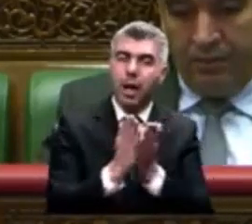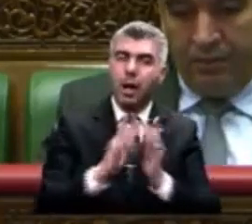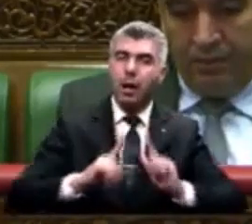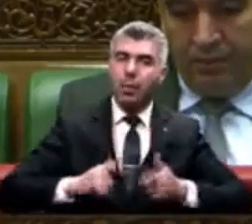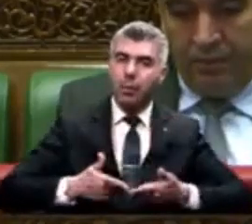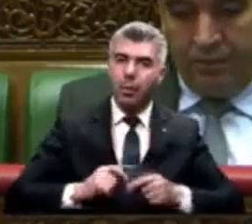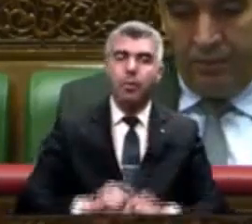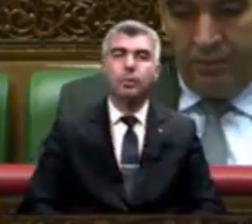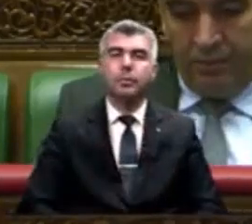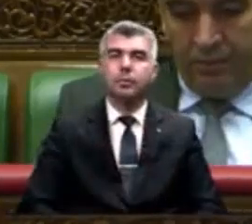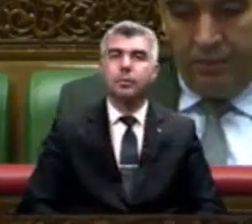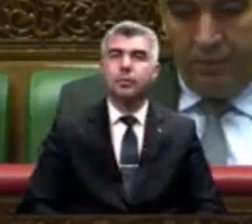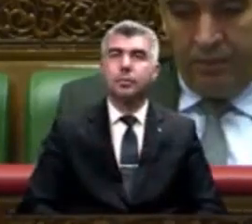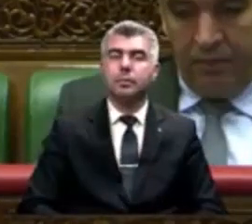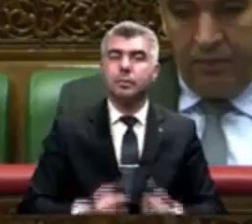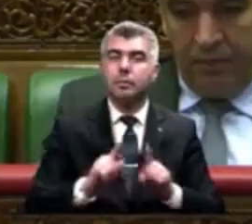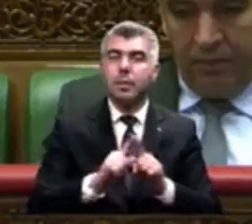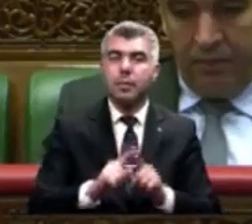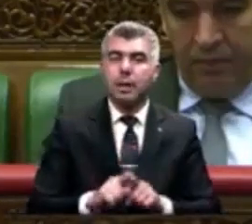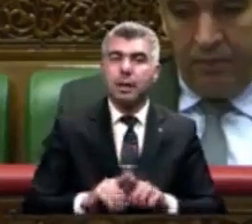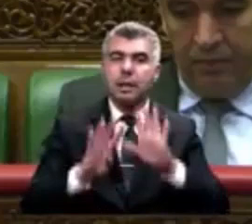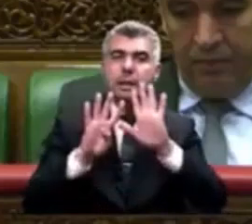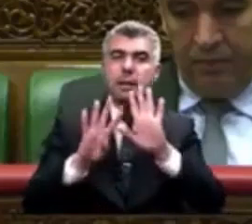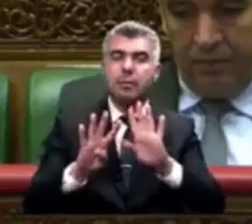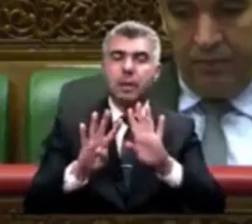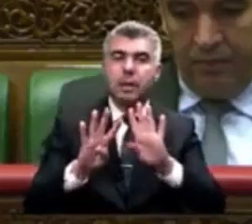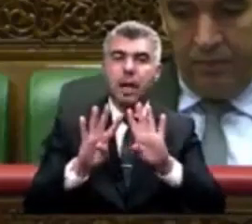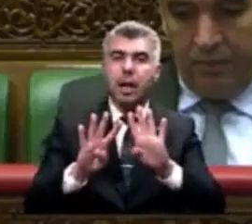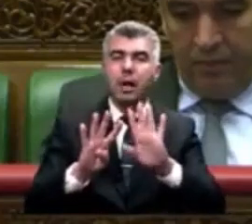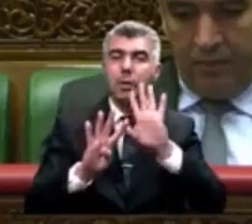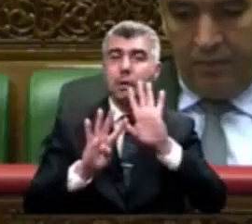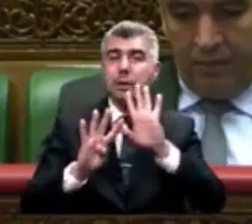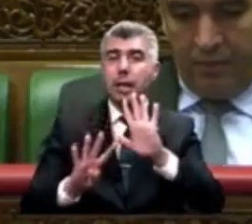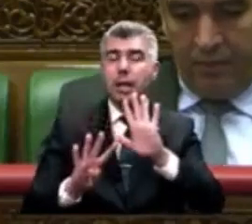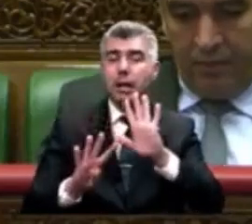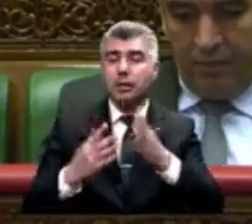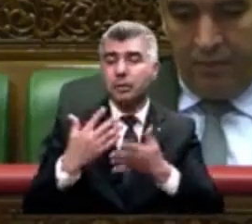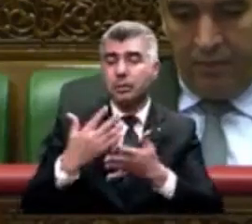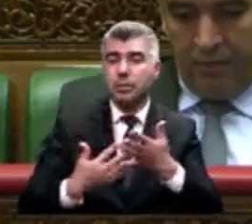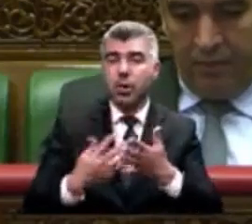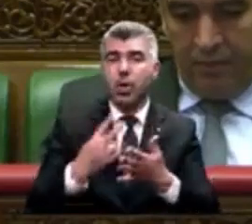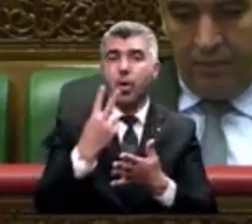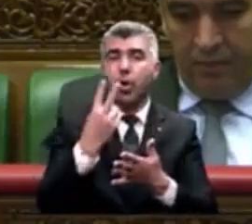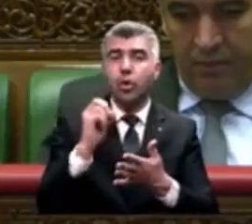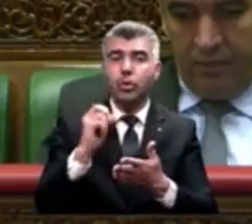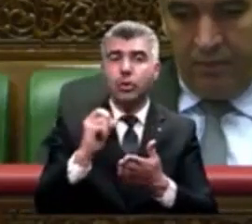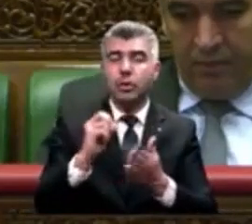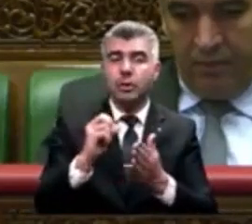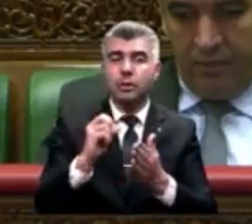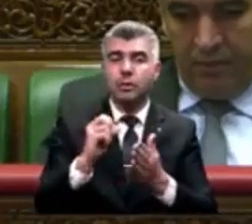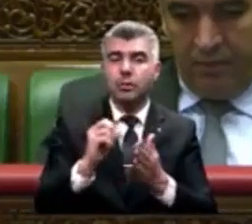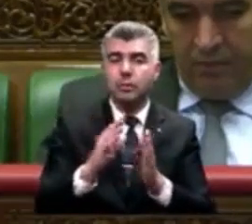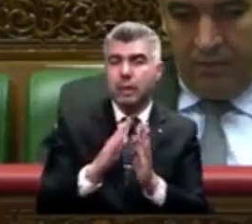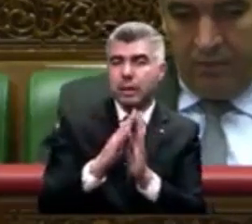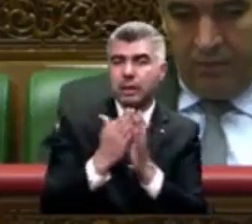الوطنية اللي كيتألف من 98 مادة ومن 20 صفحة طلعنا عليه، وكنقول لكم